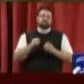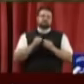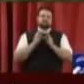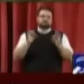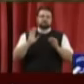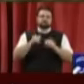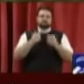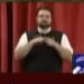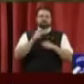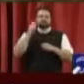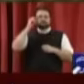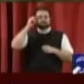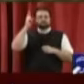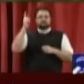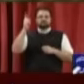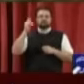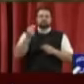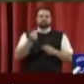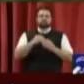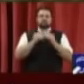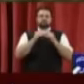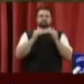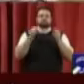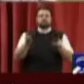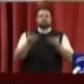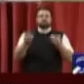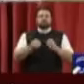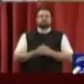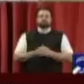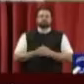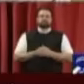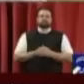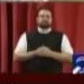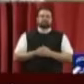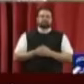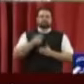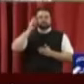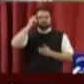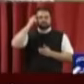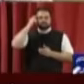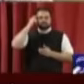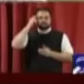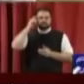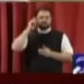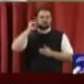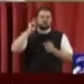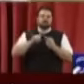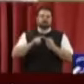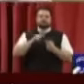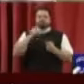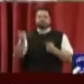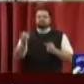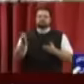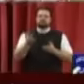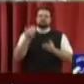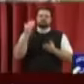ușoare. Draga mea! Și de aia dacă ai carte, ai parte. Auzi! Dar știi ce constată unii care de mult citit?